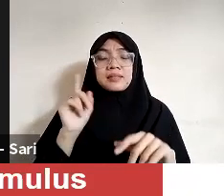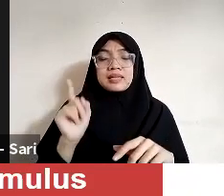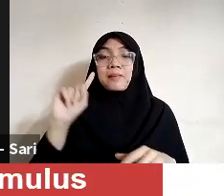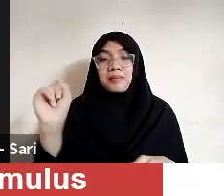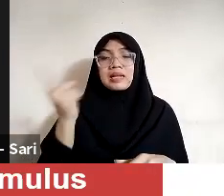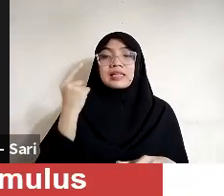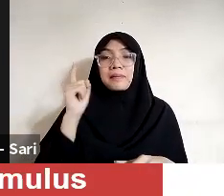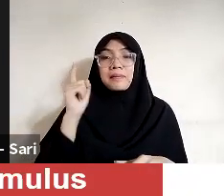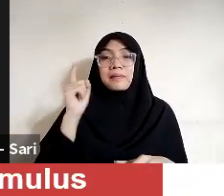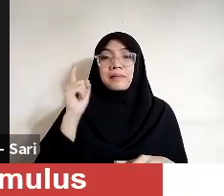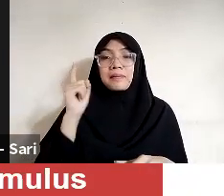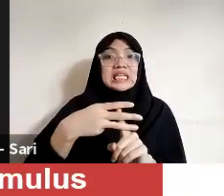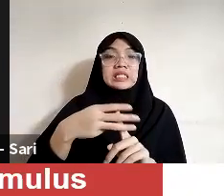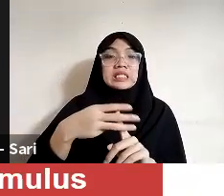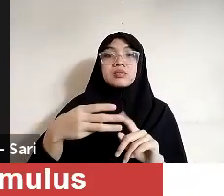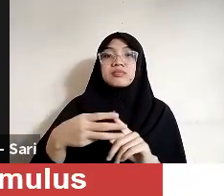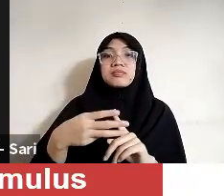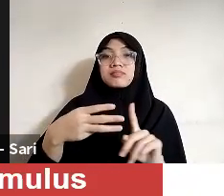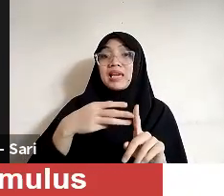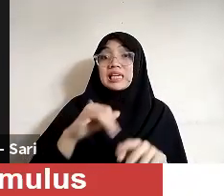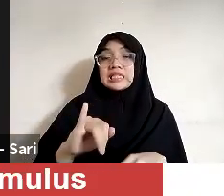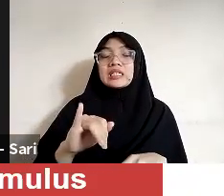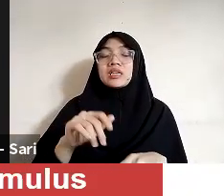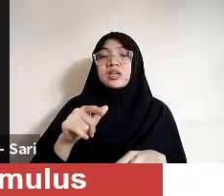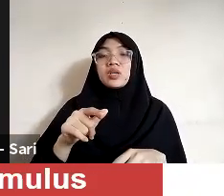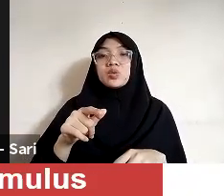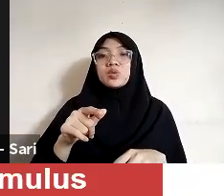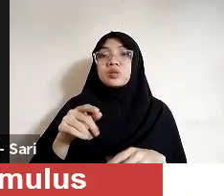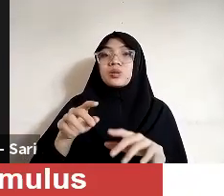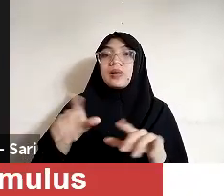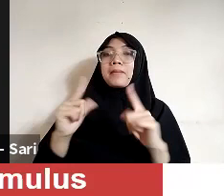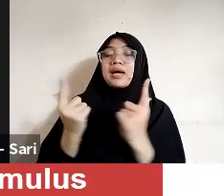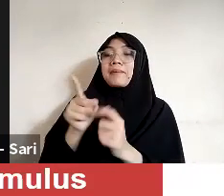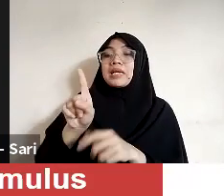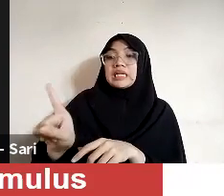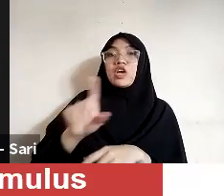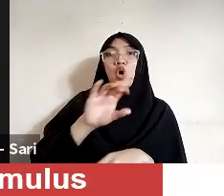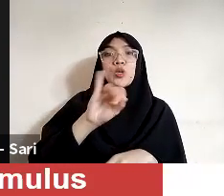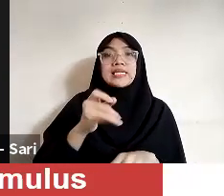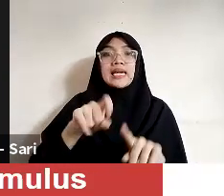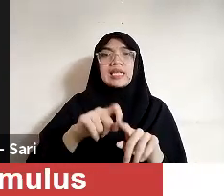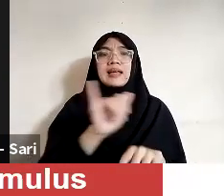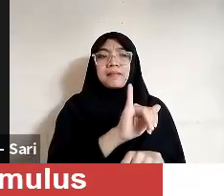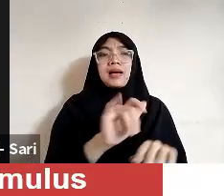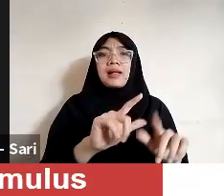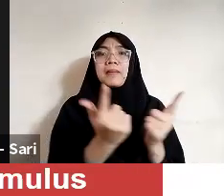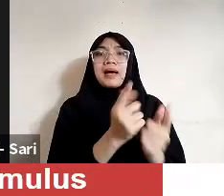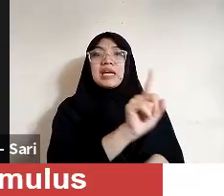luar pemerintah karena dia lembaga mandiri. OJK juga lembaga mandiri. Mereka kemudian